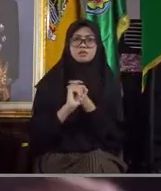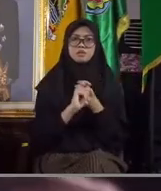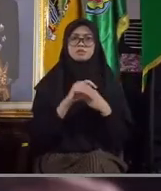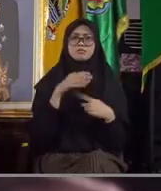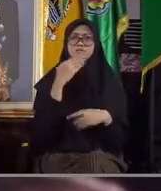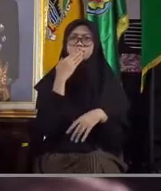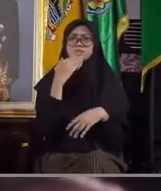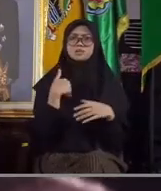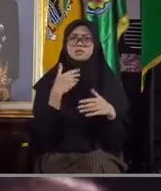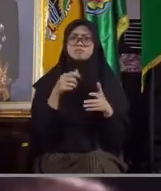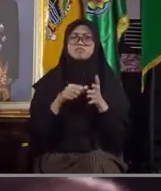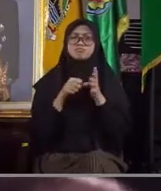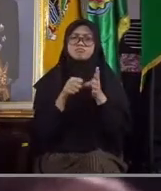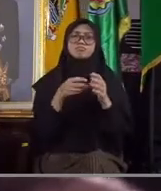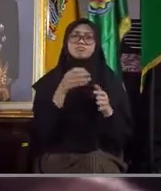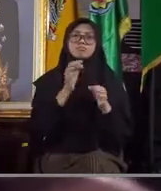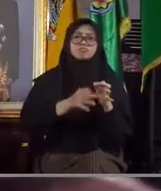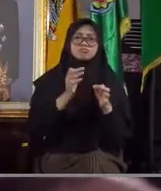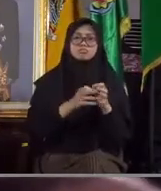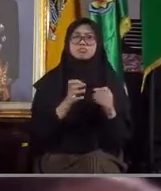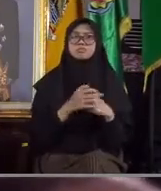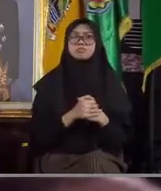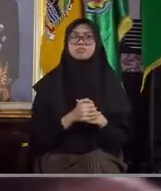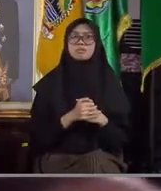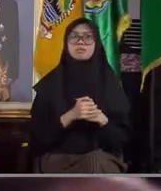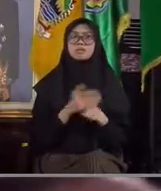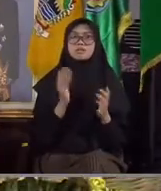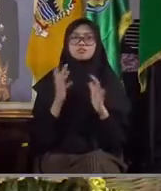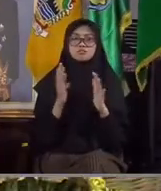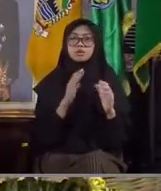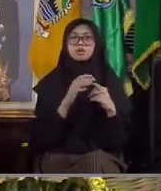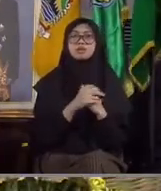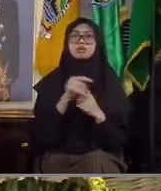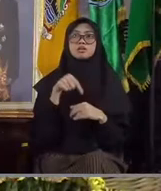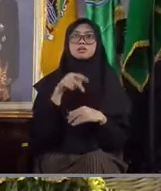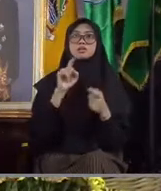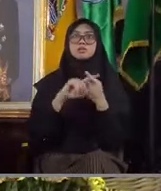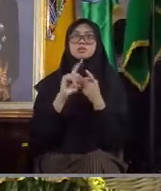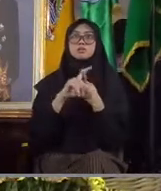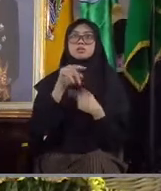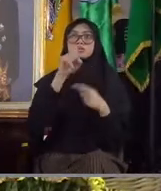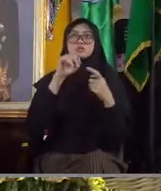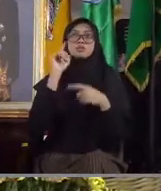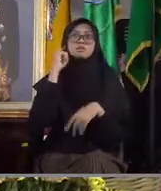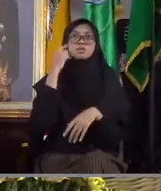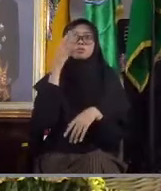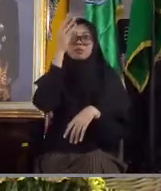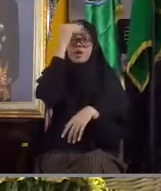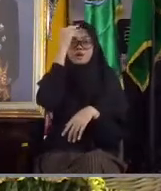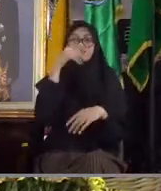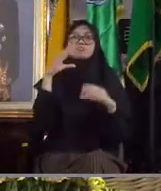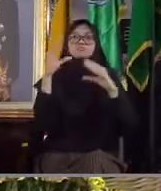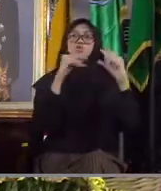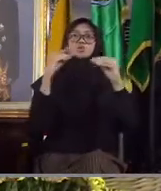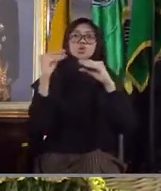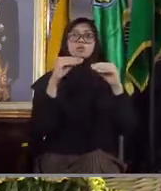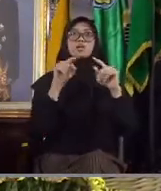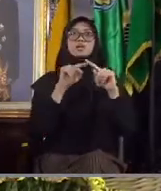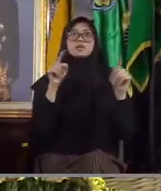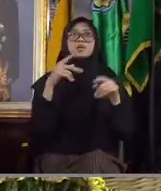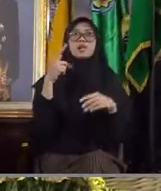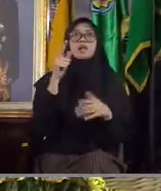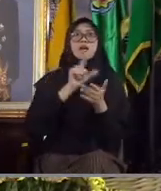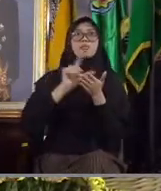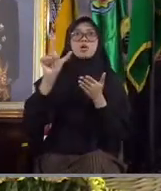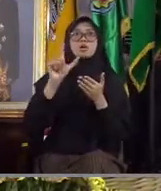Bapak. Boleh tepuk tangan dulu dong Bapak Ibu. Jadi sahabat-sahabat kita juga bisa mengetahui apa isi dari Musrembang. Tapi lapor